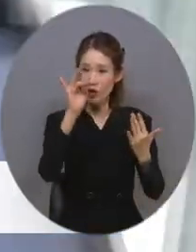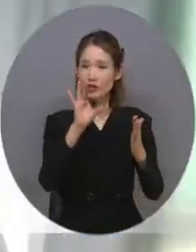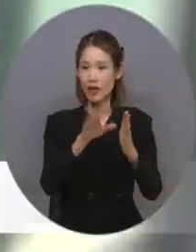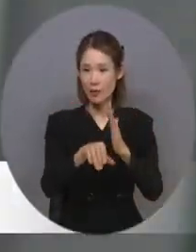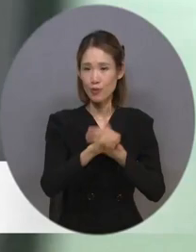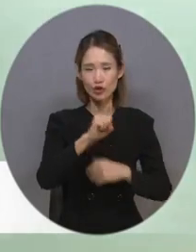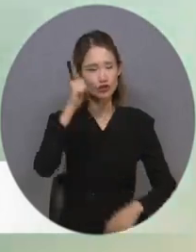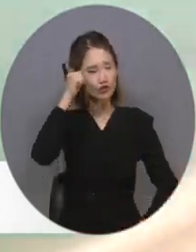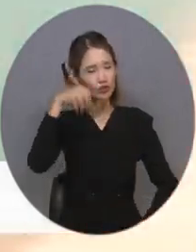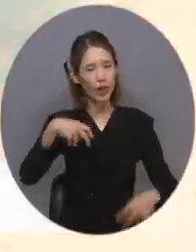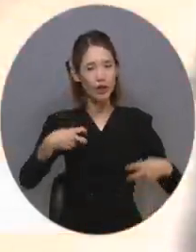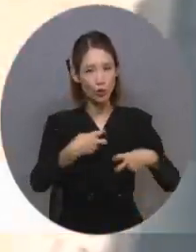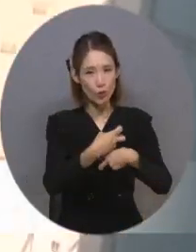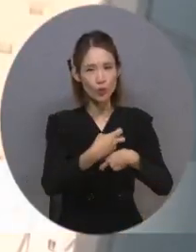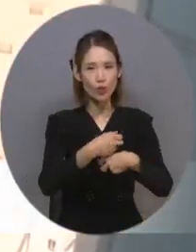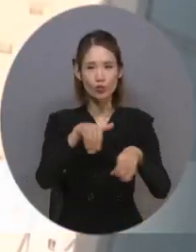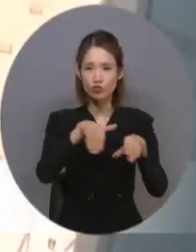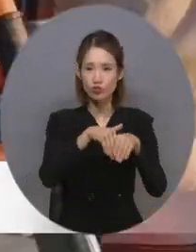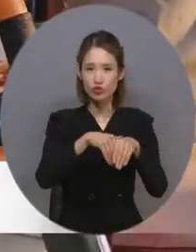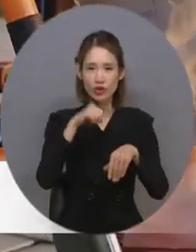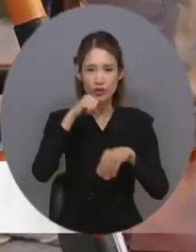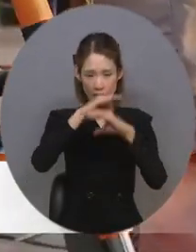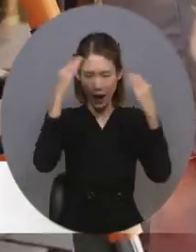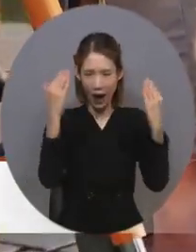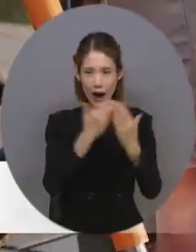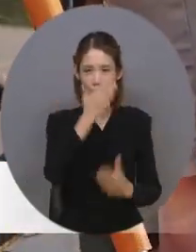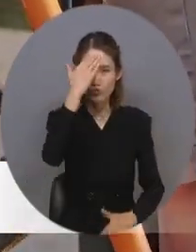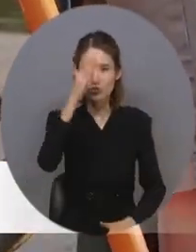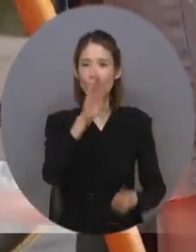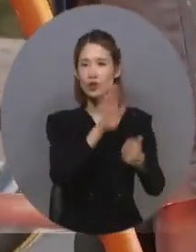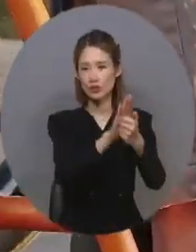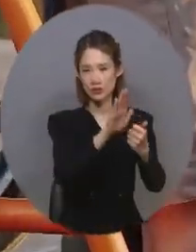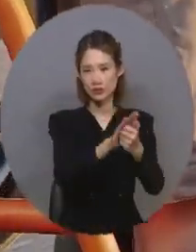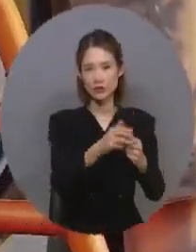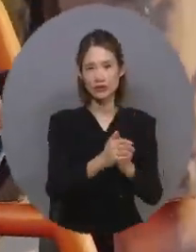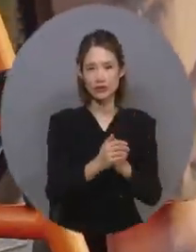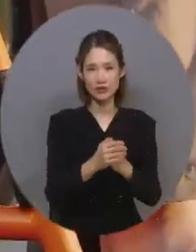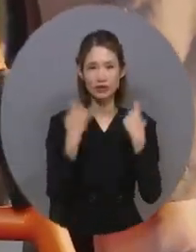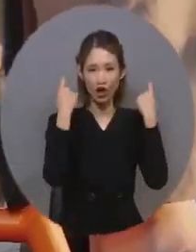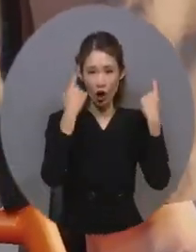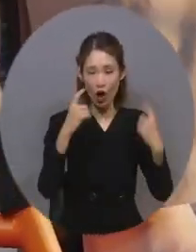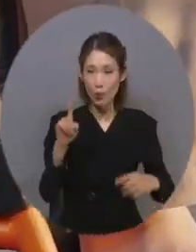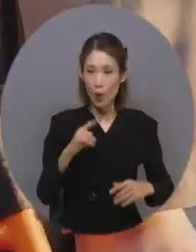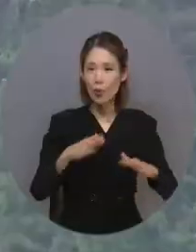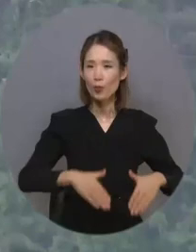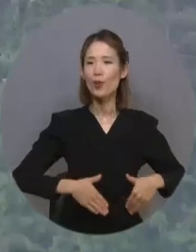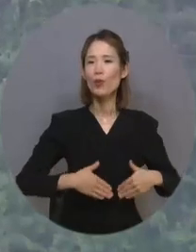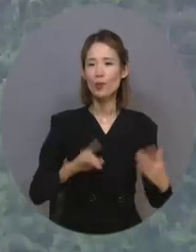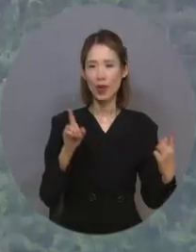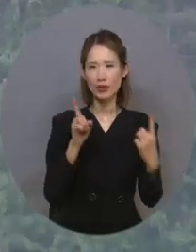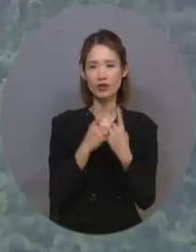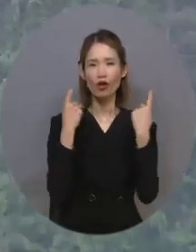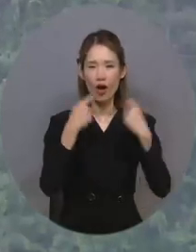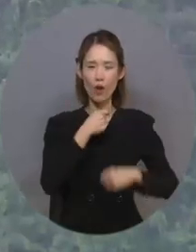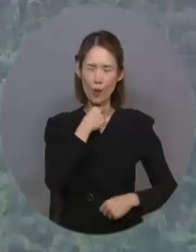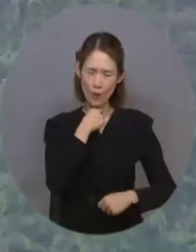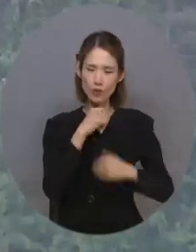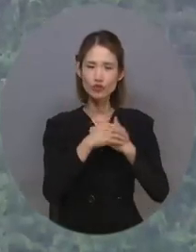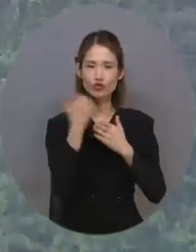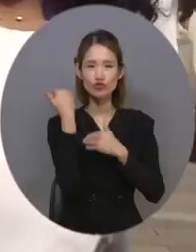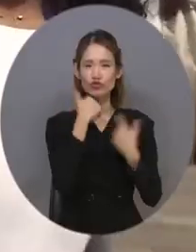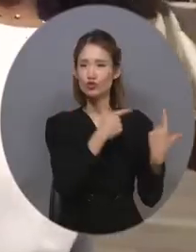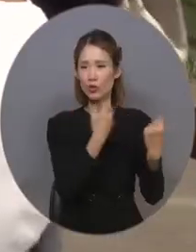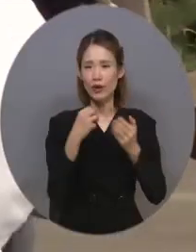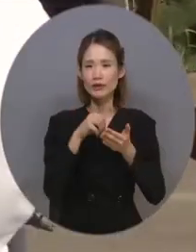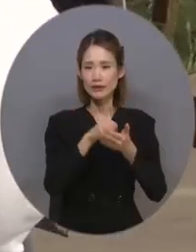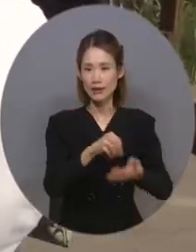숙박 문화여가활동비를 무상으로 지원합니다 경비여행은 봄맞이 여행을 떠나고 싶은 장애인이면 누구나 신청할 수